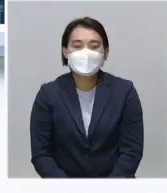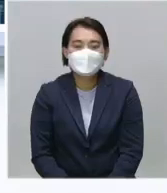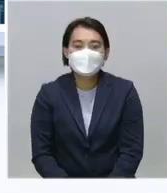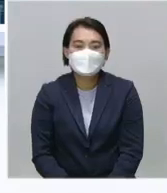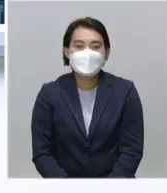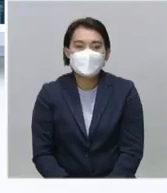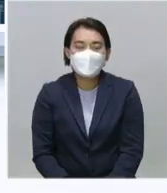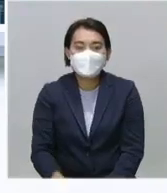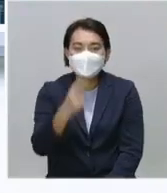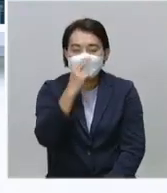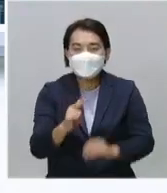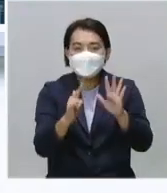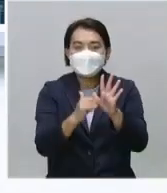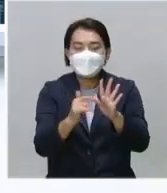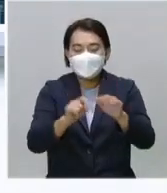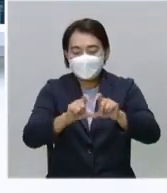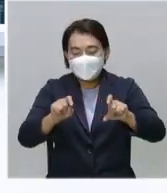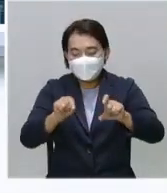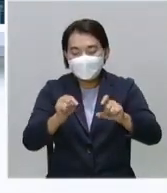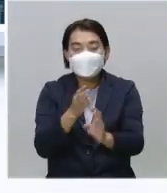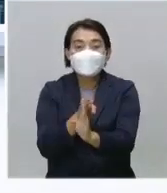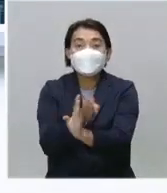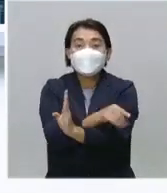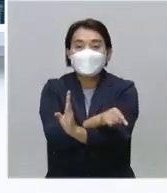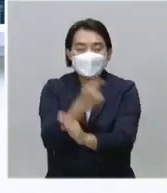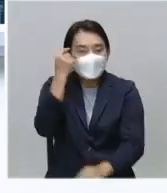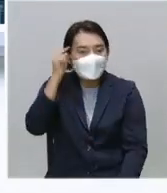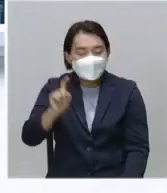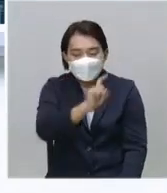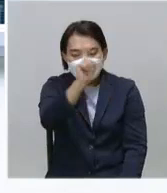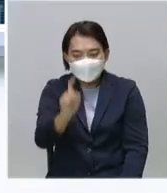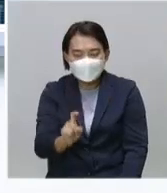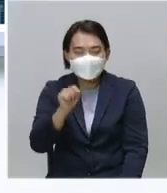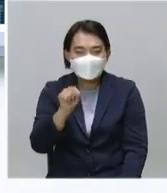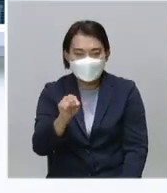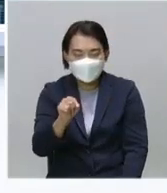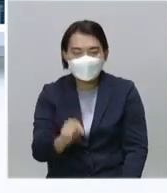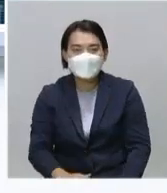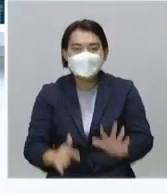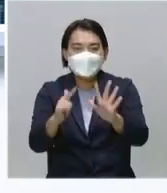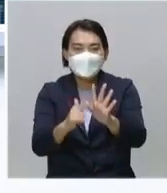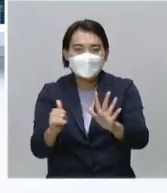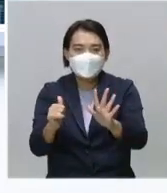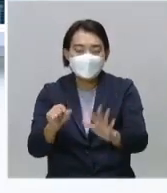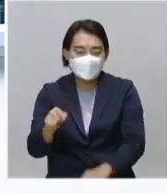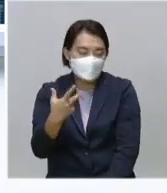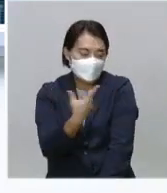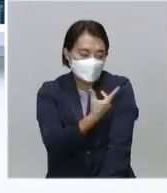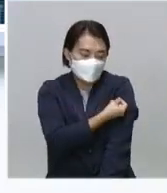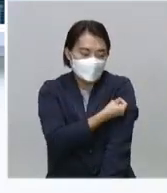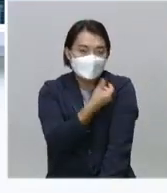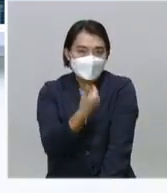ก่อนที่เรื่องของวัคซีนนะครับก่อนหน้านี้หลายคนก็อาจจะมีความสงสัยนะครับว่าเวลาที่เราไปฉีดวัคซีนแล้วเนี่ยจะต้องมีการตรวจหา